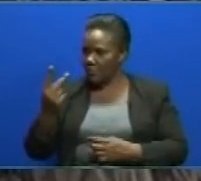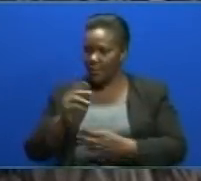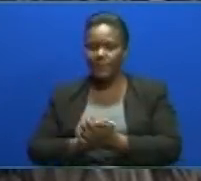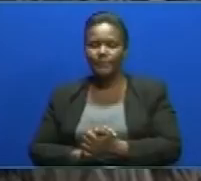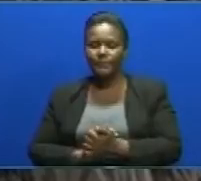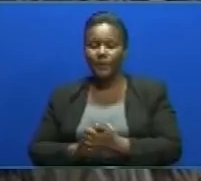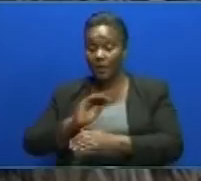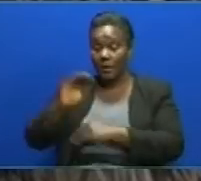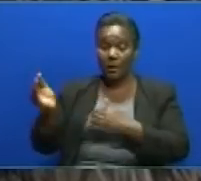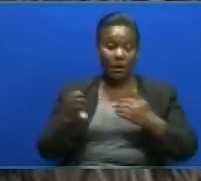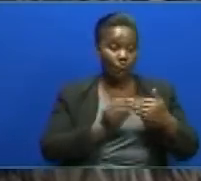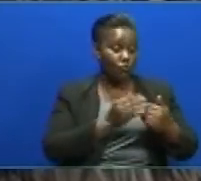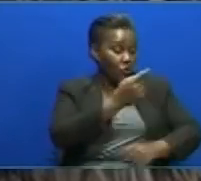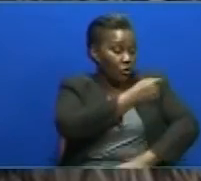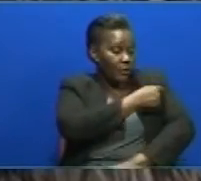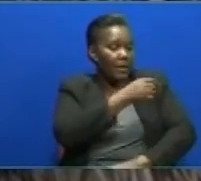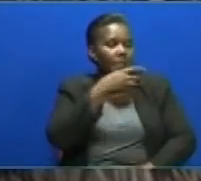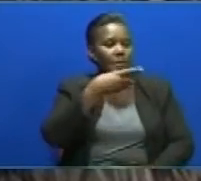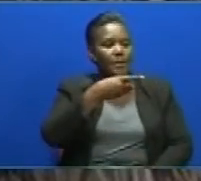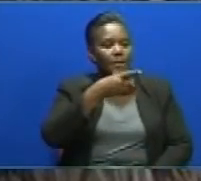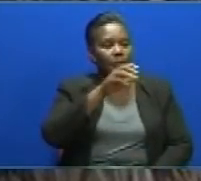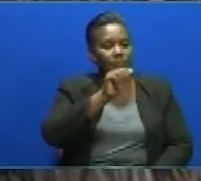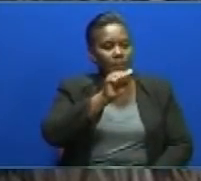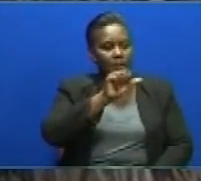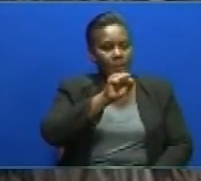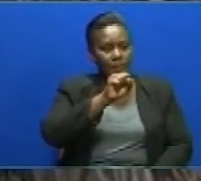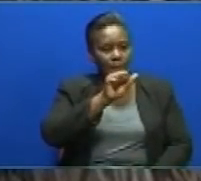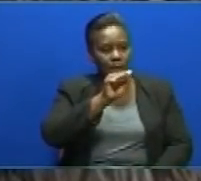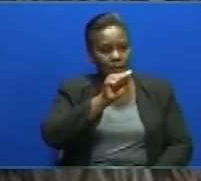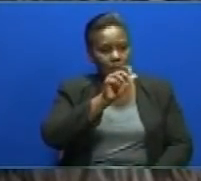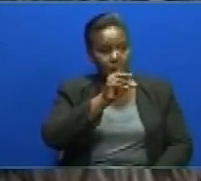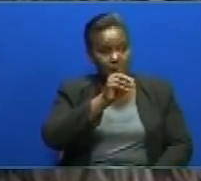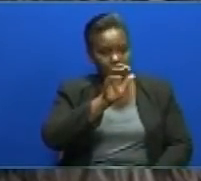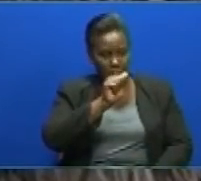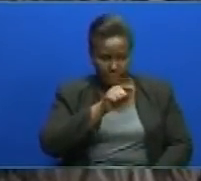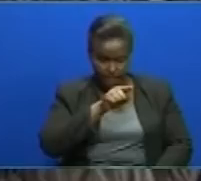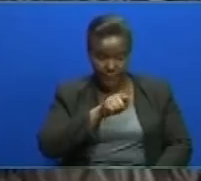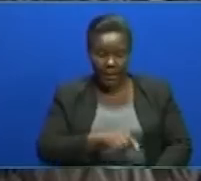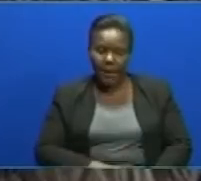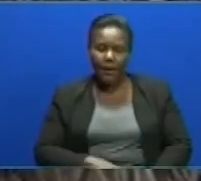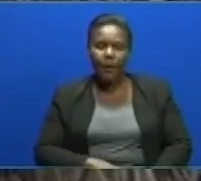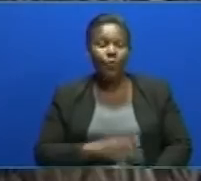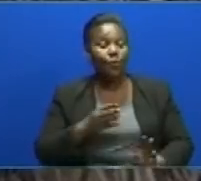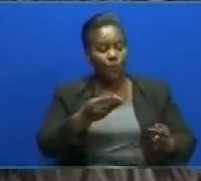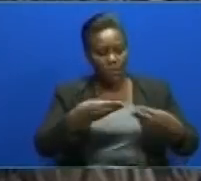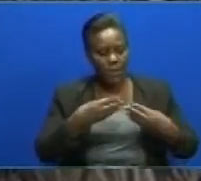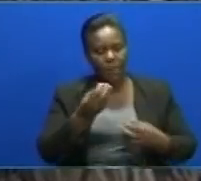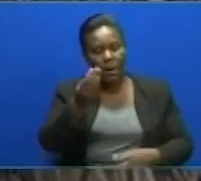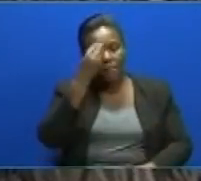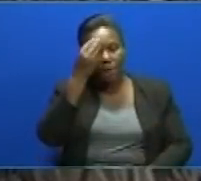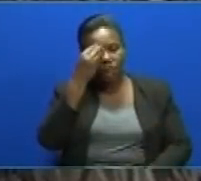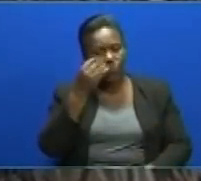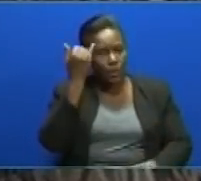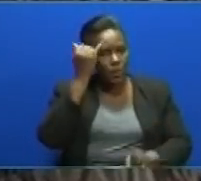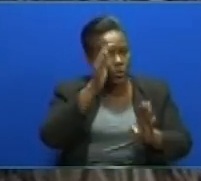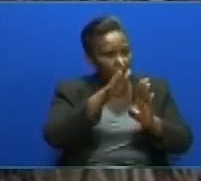wakanichukua, nikapenda nikapelekwa kwenye mafunzo ya ushauri na saa na mama